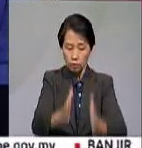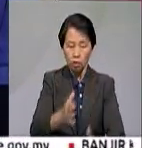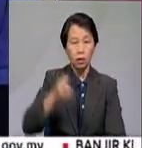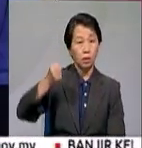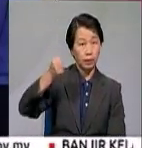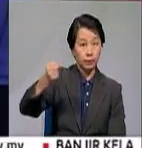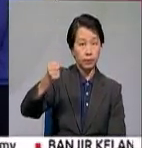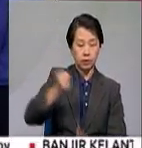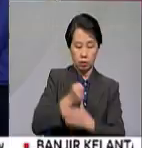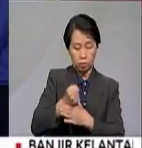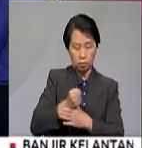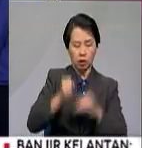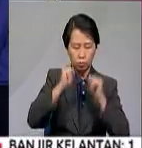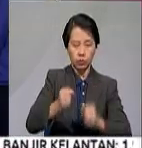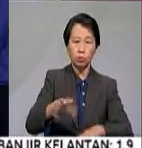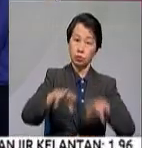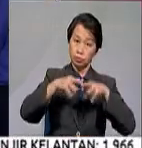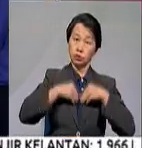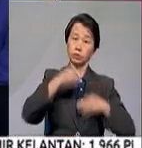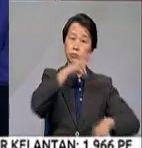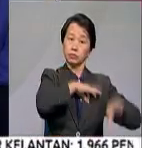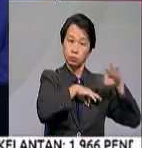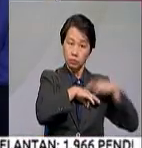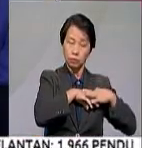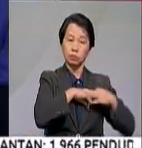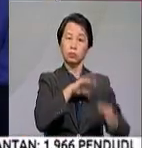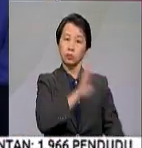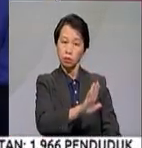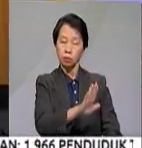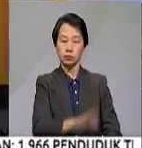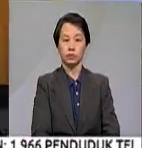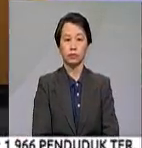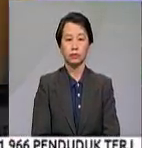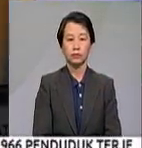pemegang saham dapat menerima pulangan mereka.